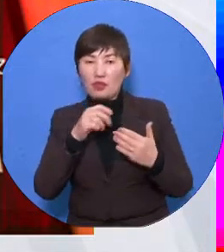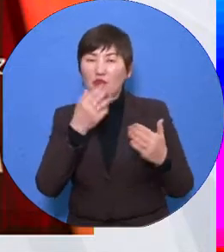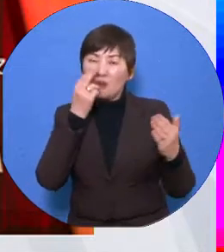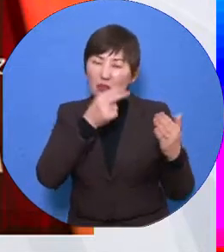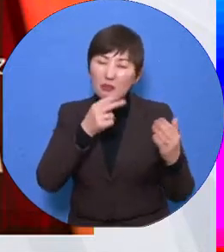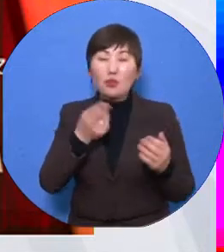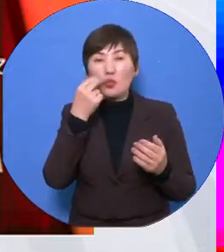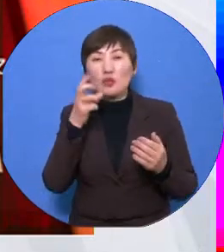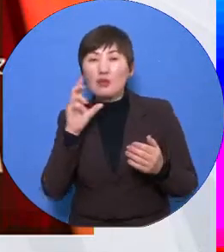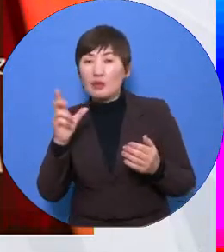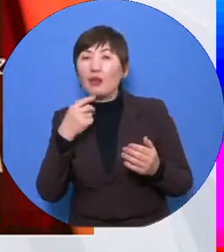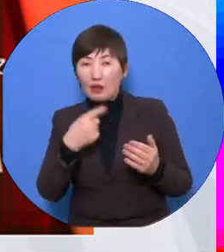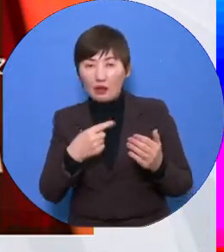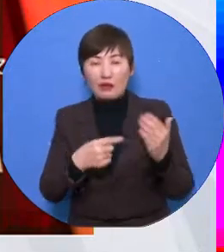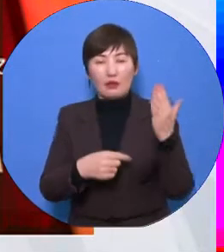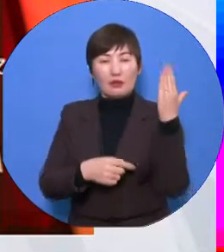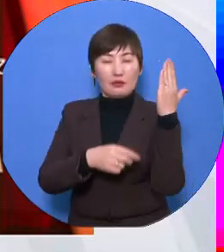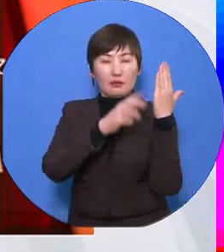нэрлэдэг.